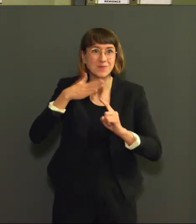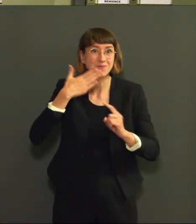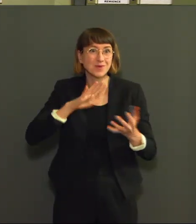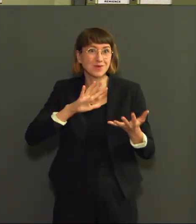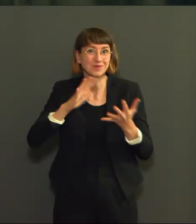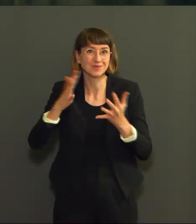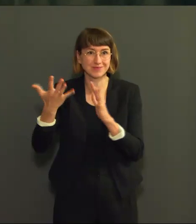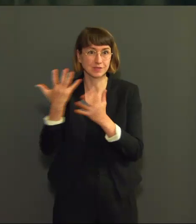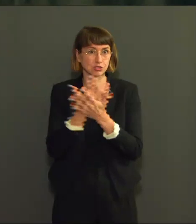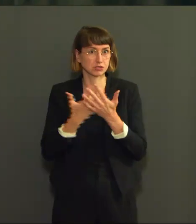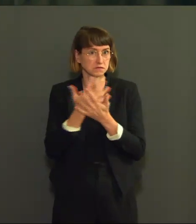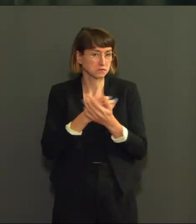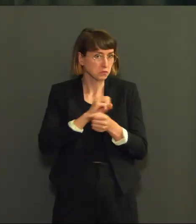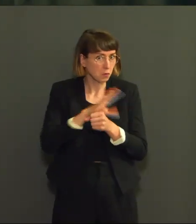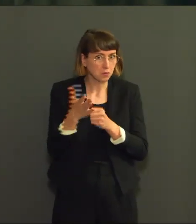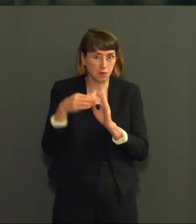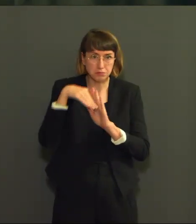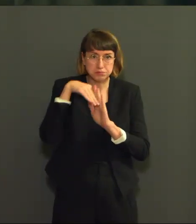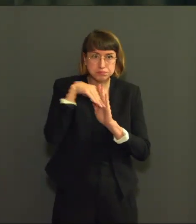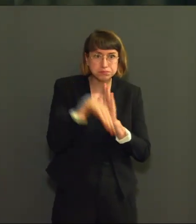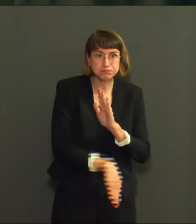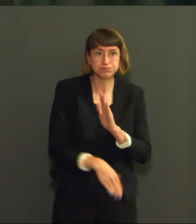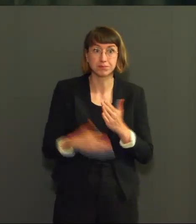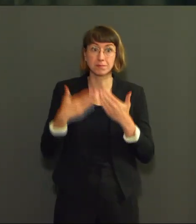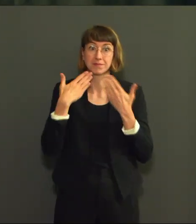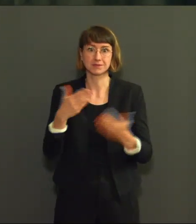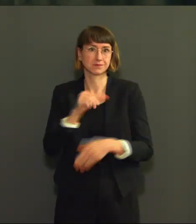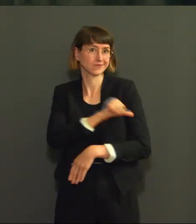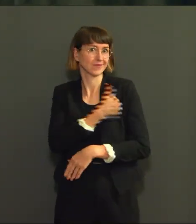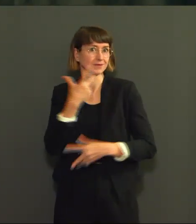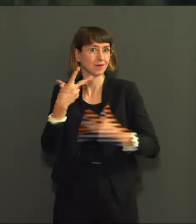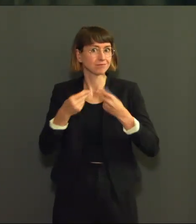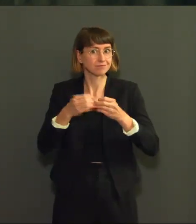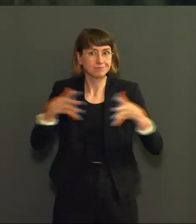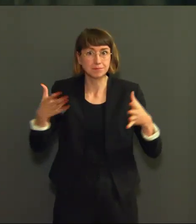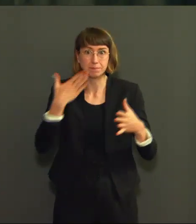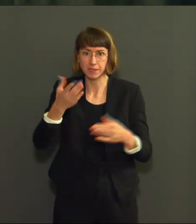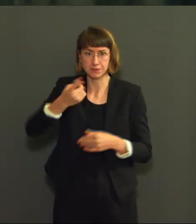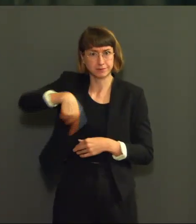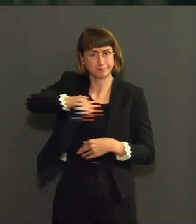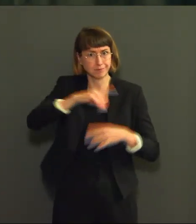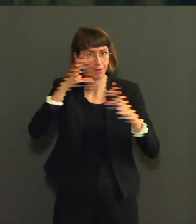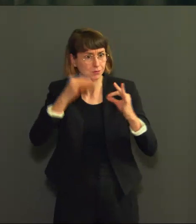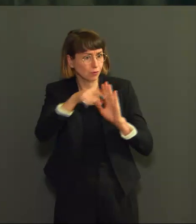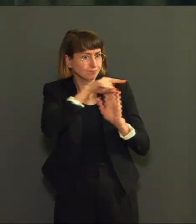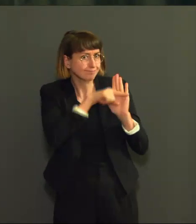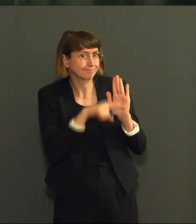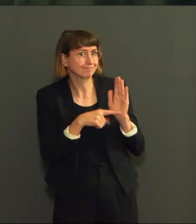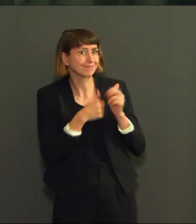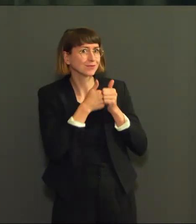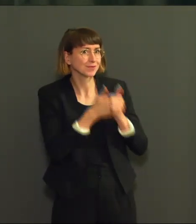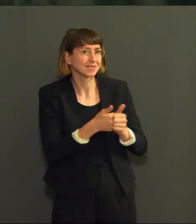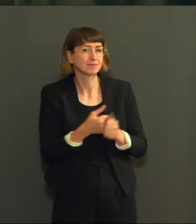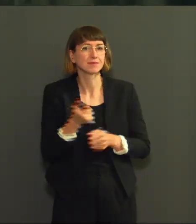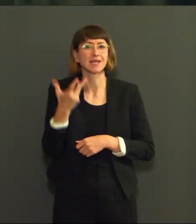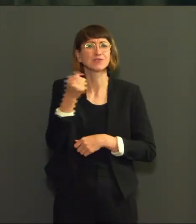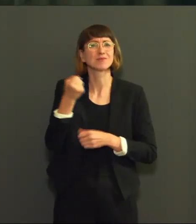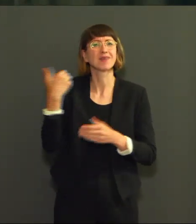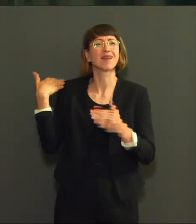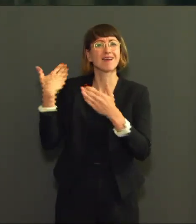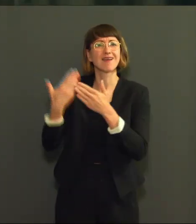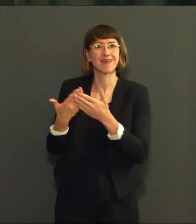sens grâce à la vaccination et à notre comportement. Les assouplissements des dernières semaines ont été vécus de manière responsable par une grande